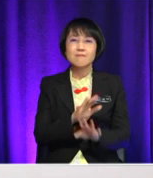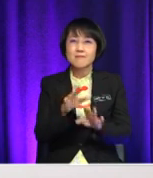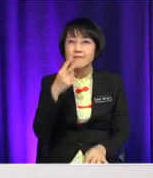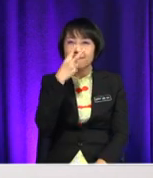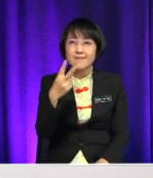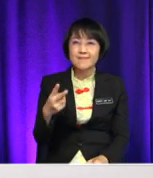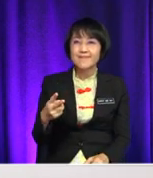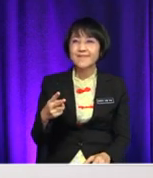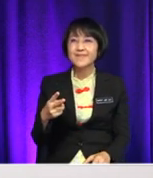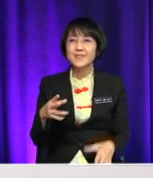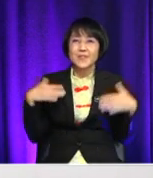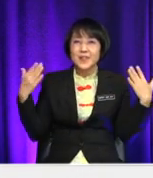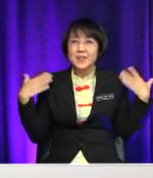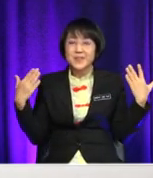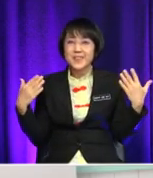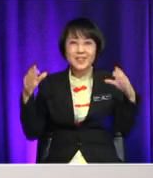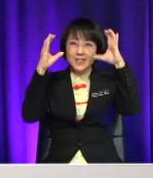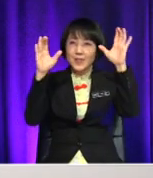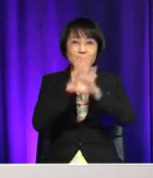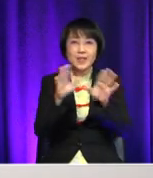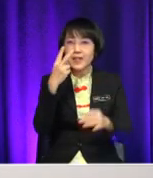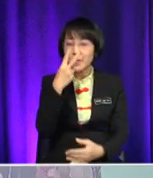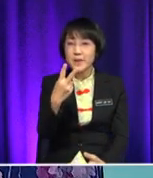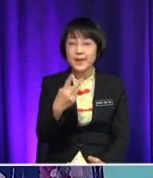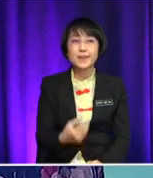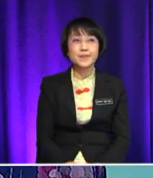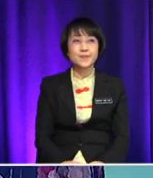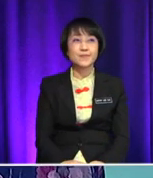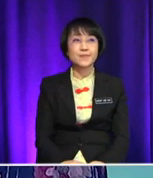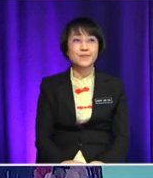itu sebenarnya itu dalam kelas